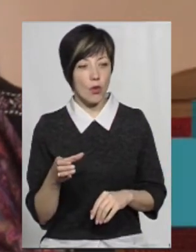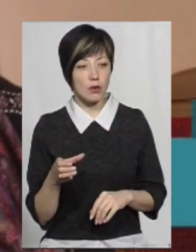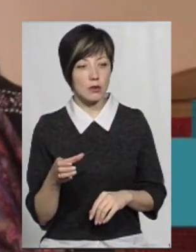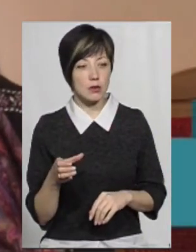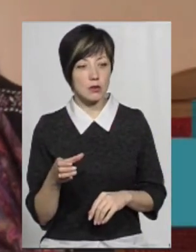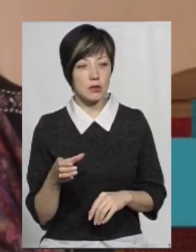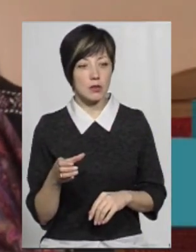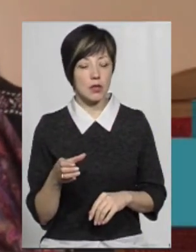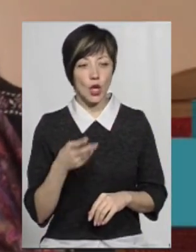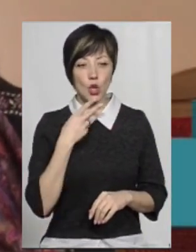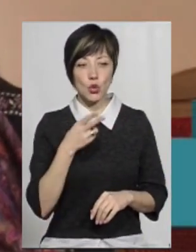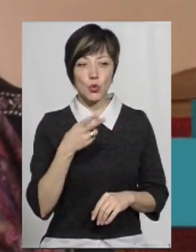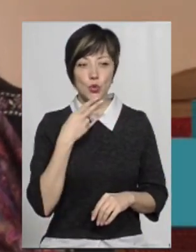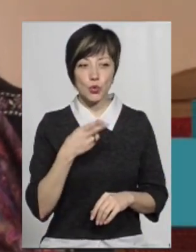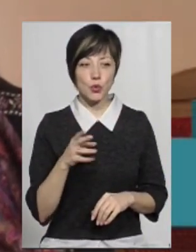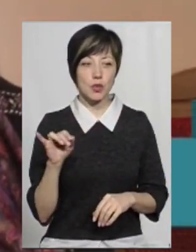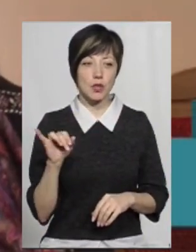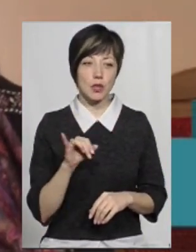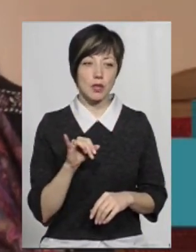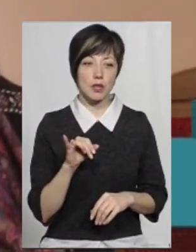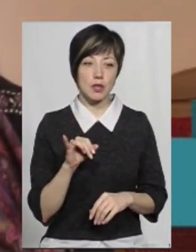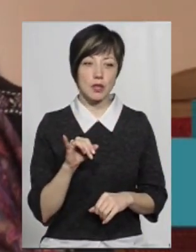алкоголь, тютюн і